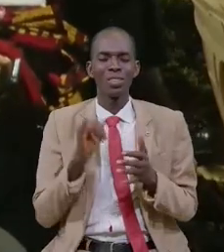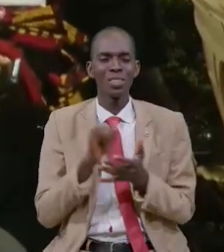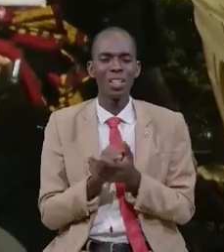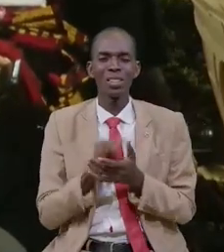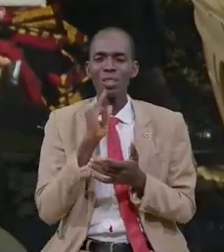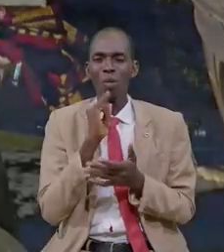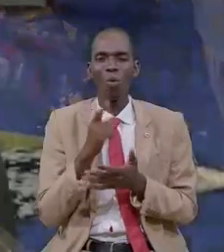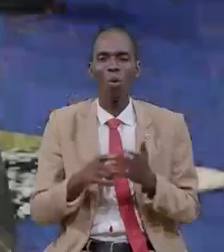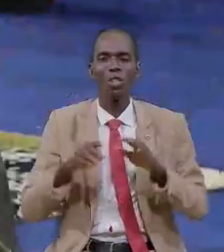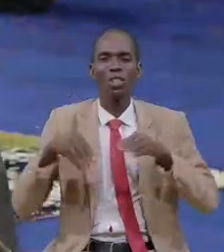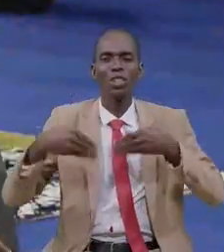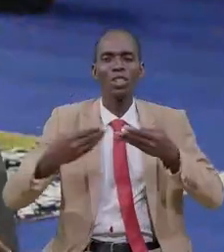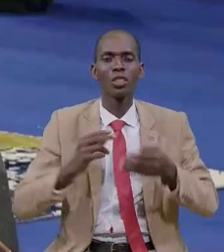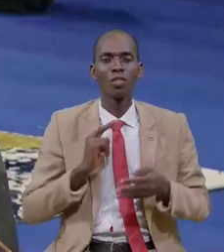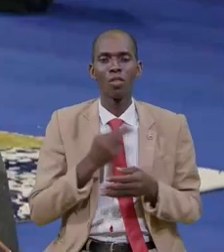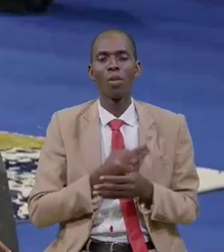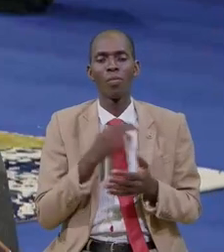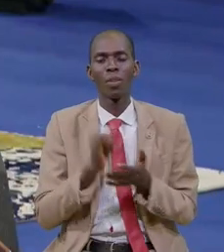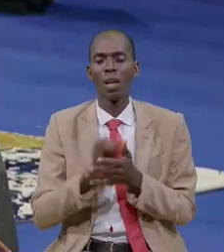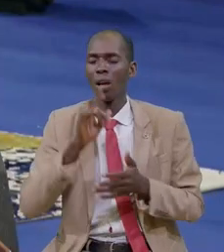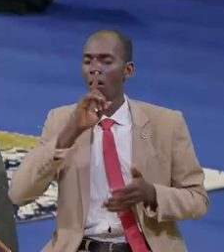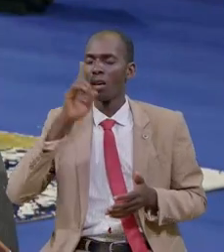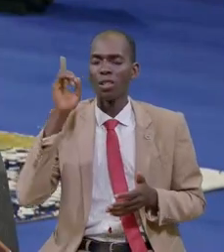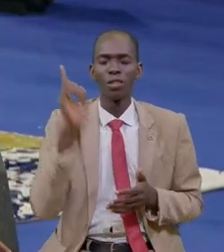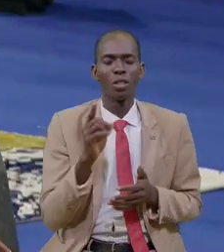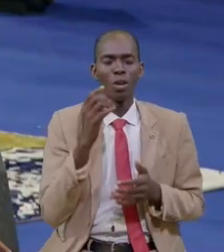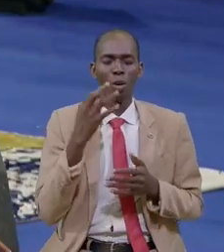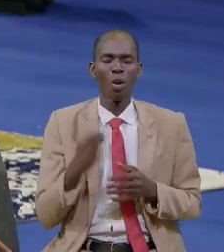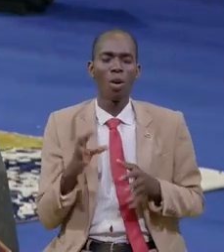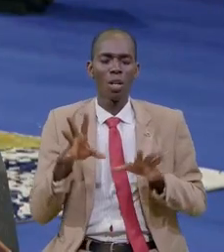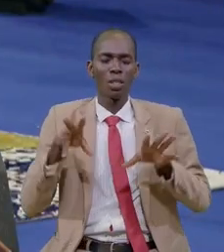C'est ce qui nous donne l'assurance de l'acceptation.